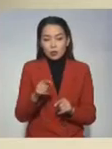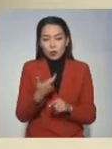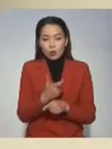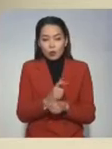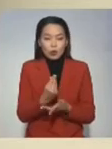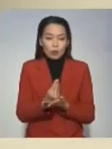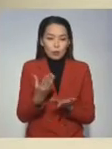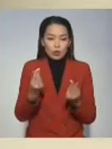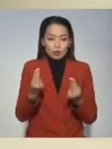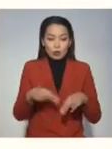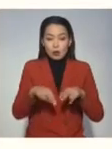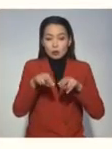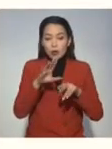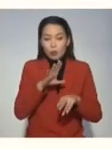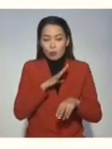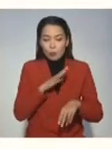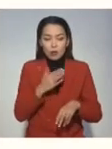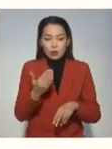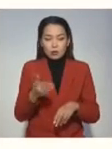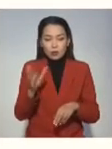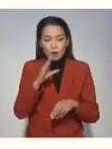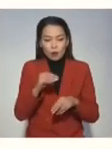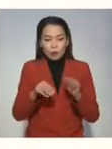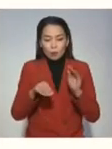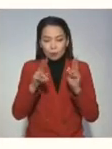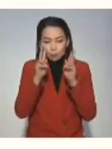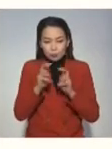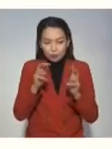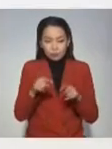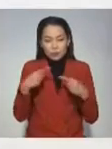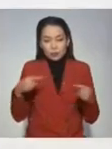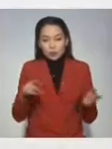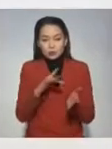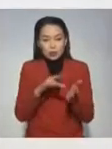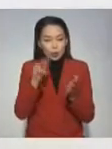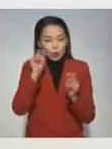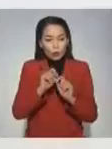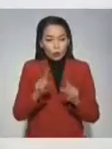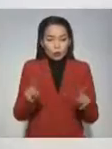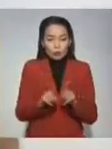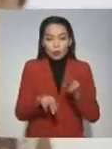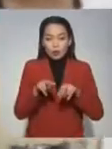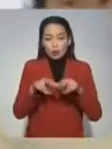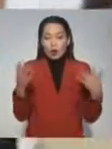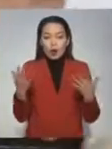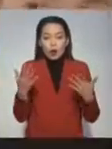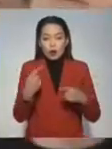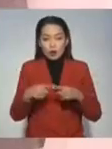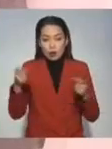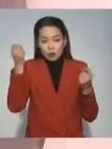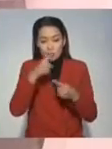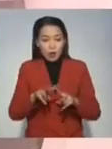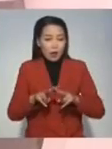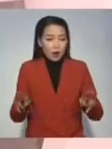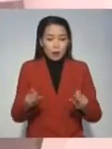қымбат қаржыға салынған дейді. Мамандар салыстырып қарау мақсатында басқа өңірлердегі білім ордаларының құрылысымен танысқан. Айтуларынша дәл